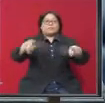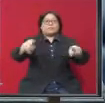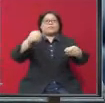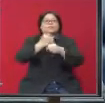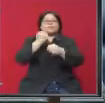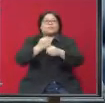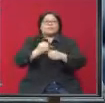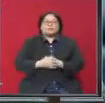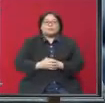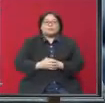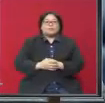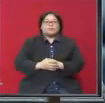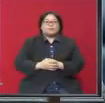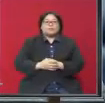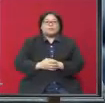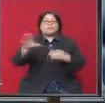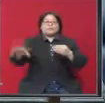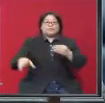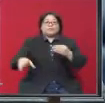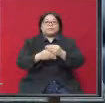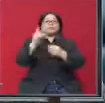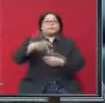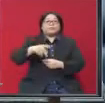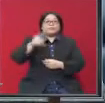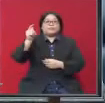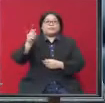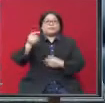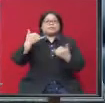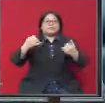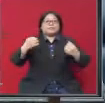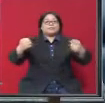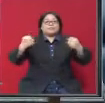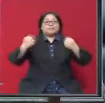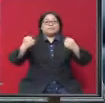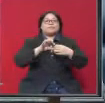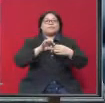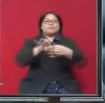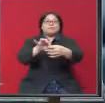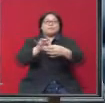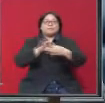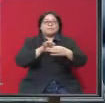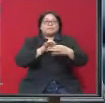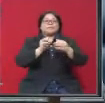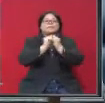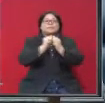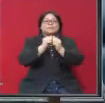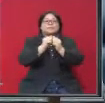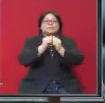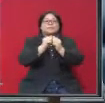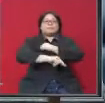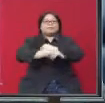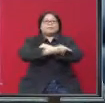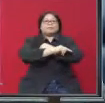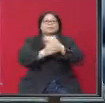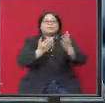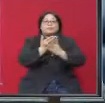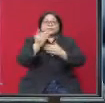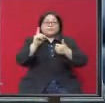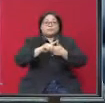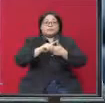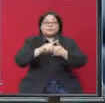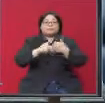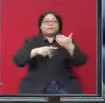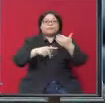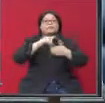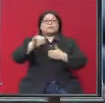penempatan ketika and Sebagai tambahan kepiti sedang memperkukuhkan kolaborasi bersama kerajaan Negeri melalui yang